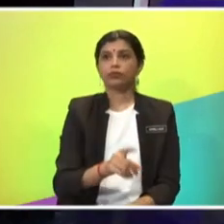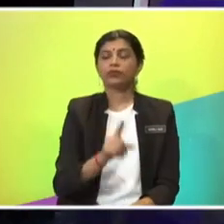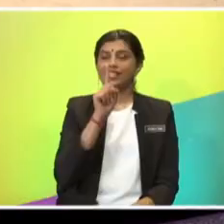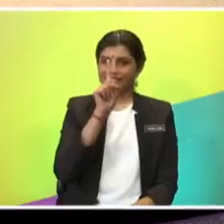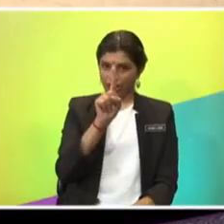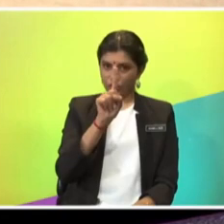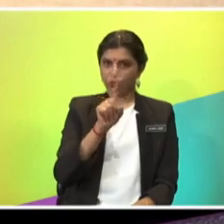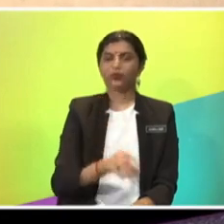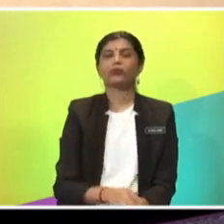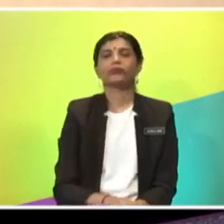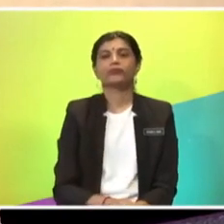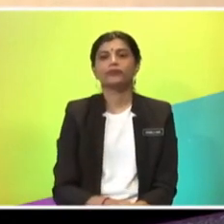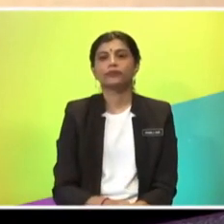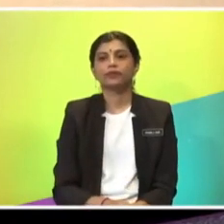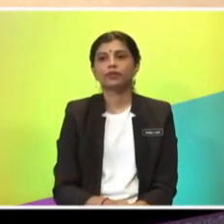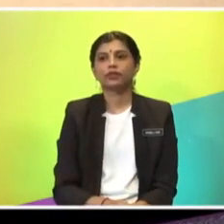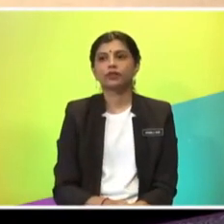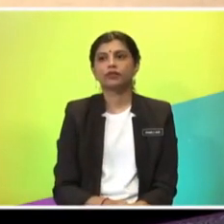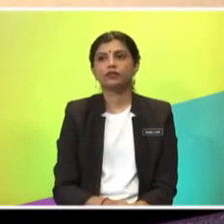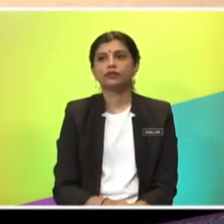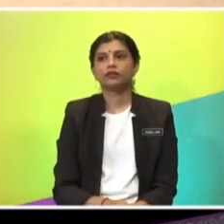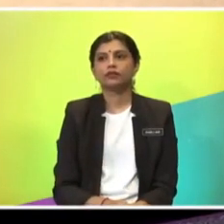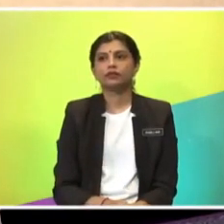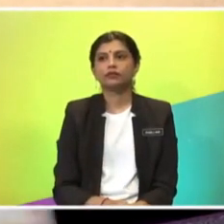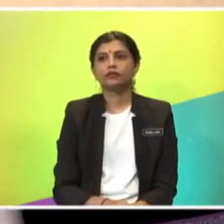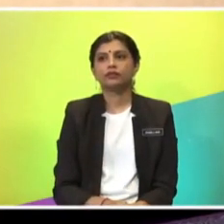1. Ya, betul.